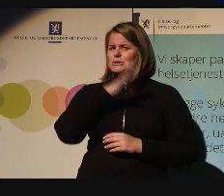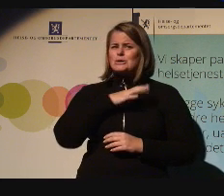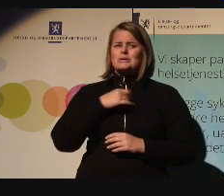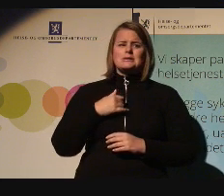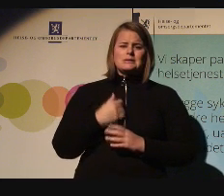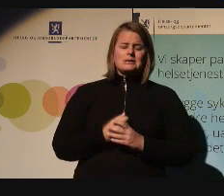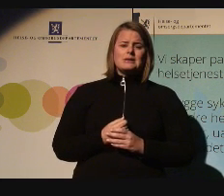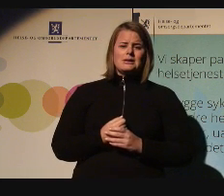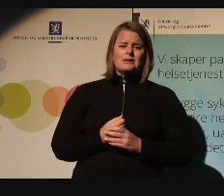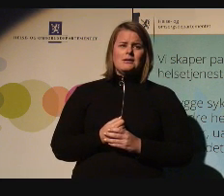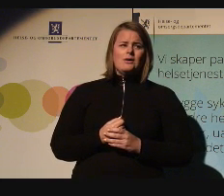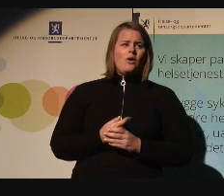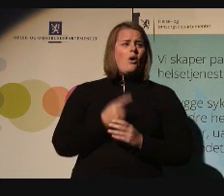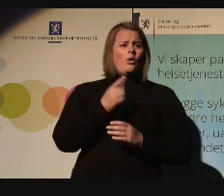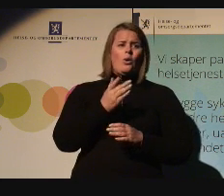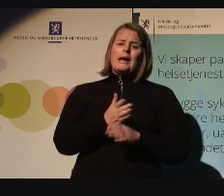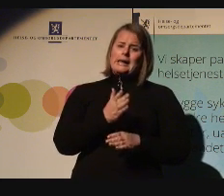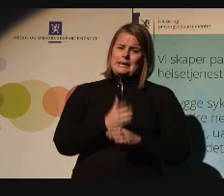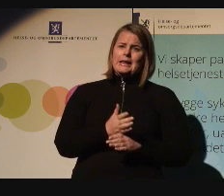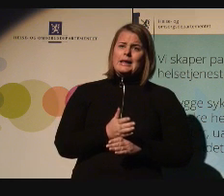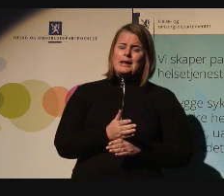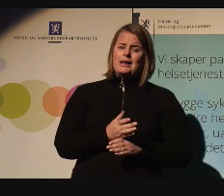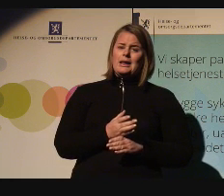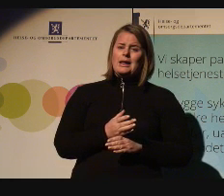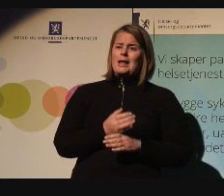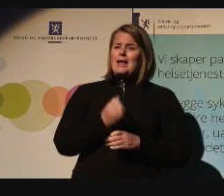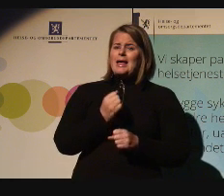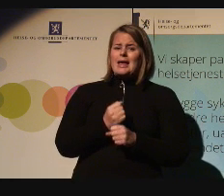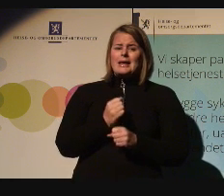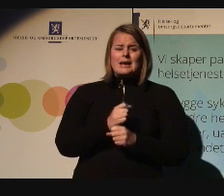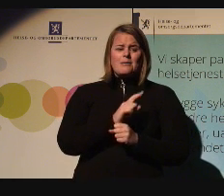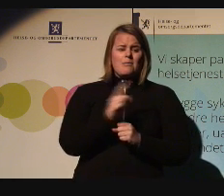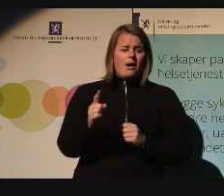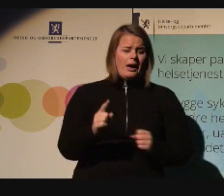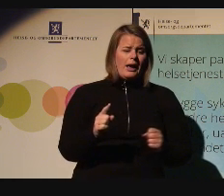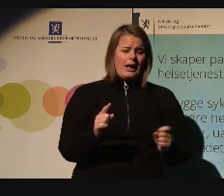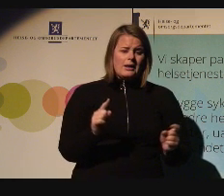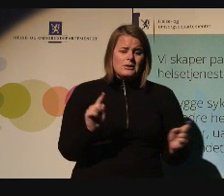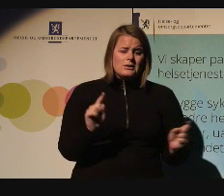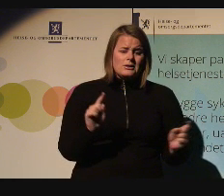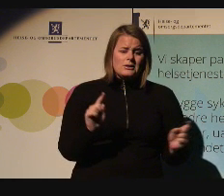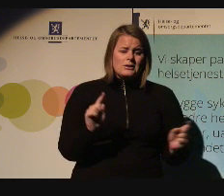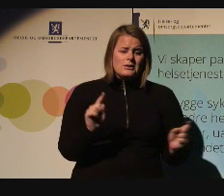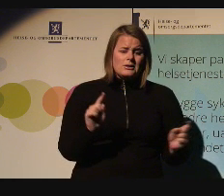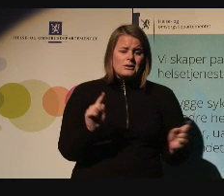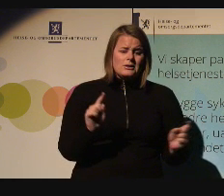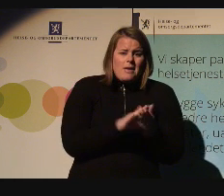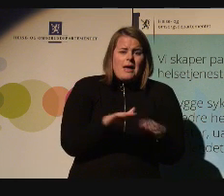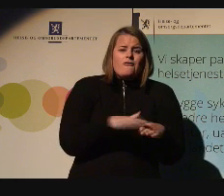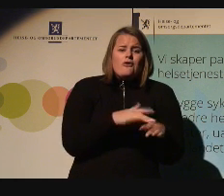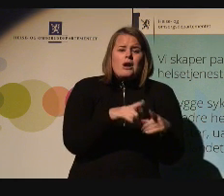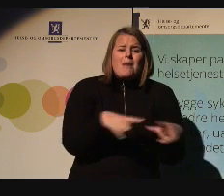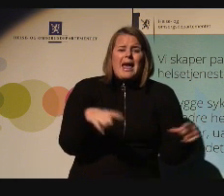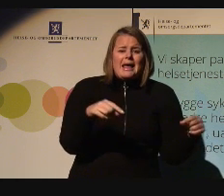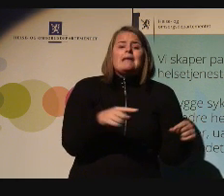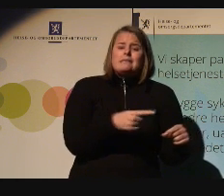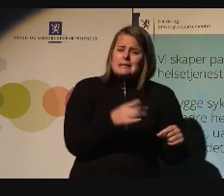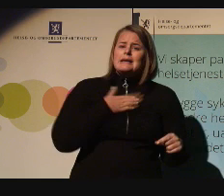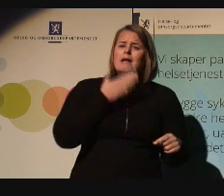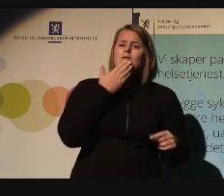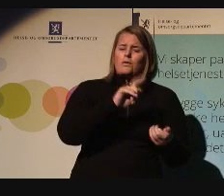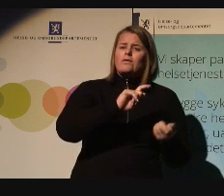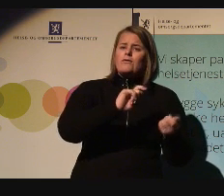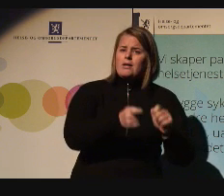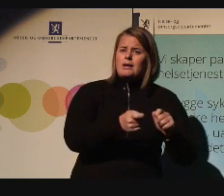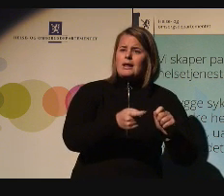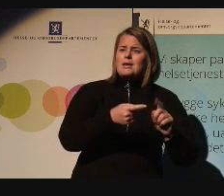det jo, hun har jo helt rett at det jo bare små babyer med full bleie som liker forandring. Stort sett